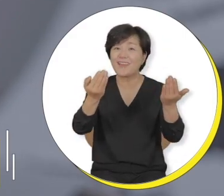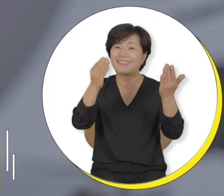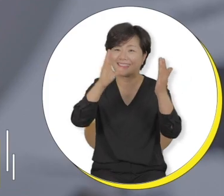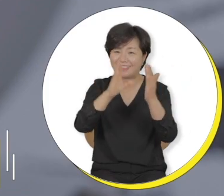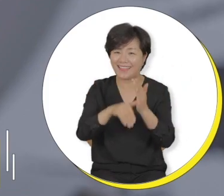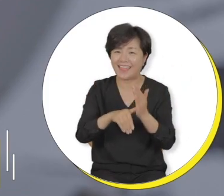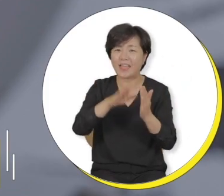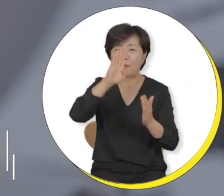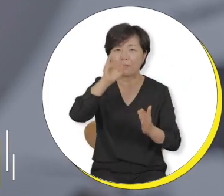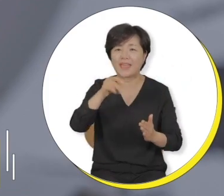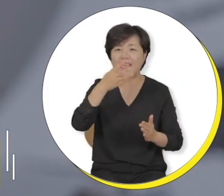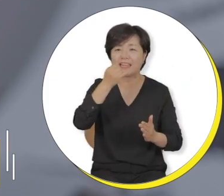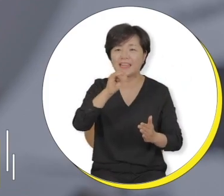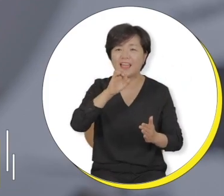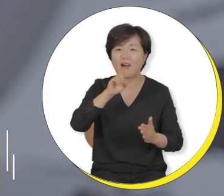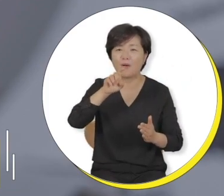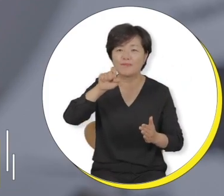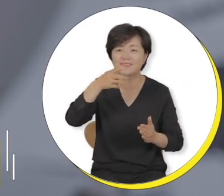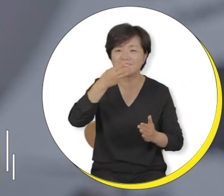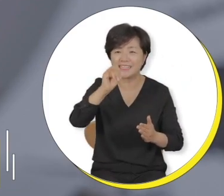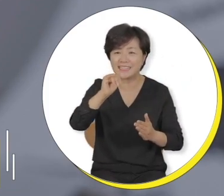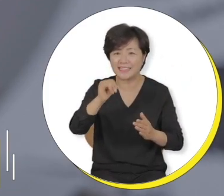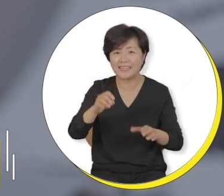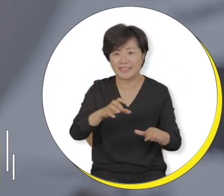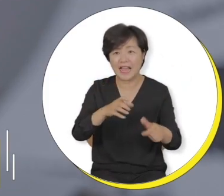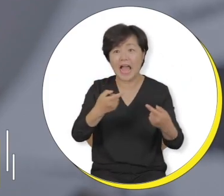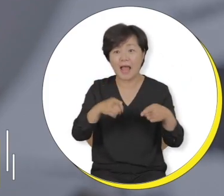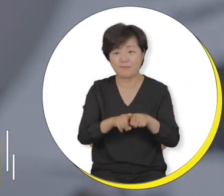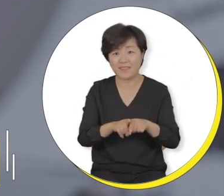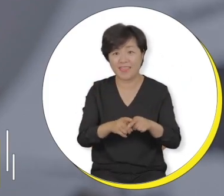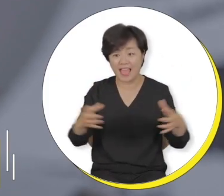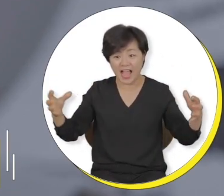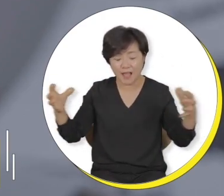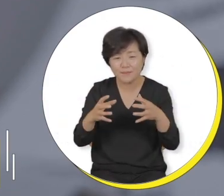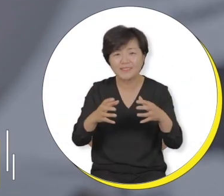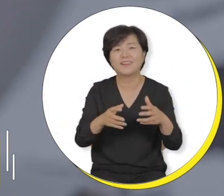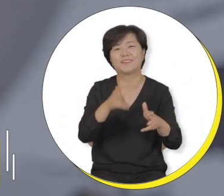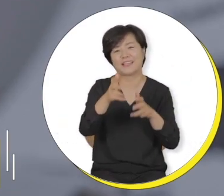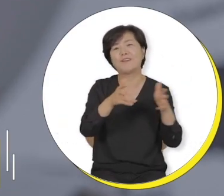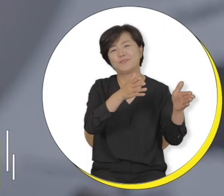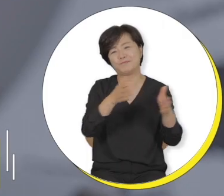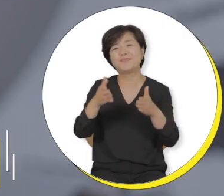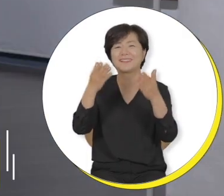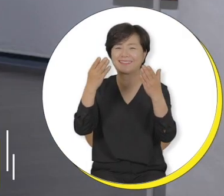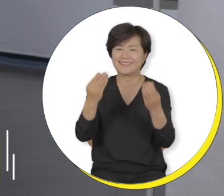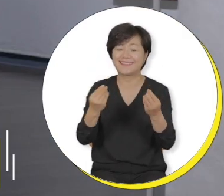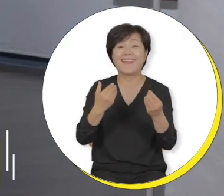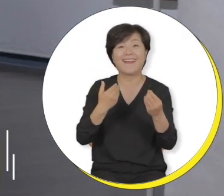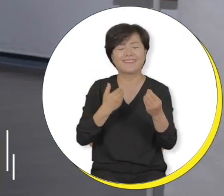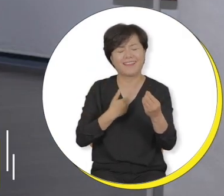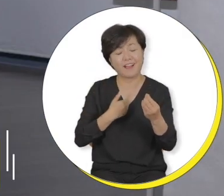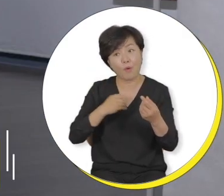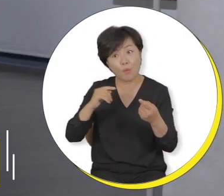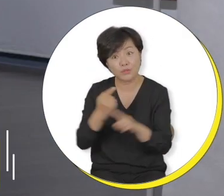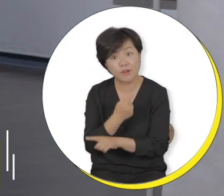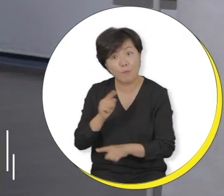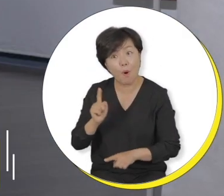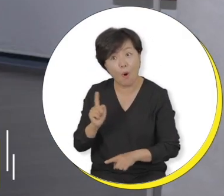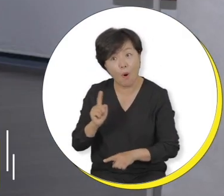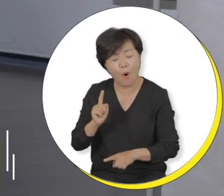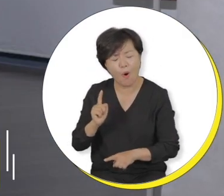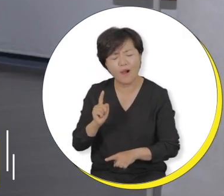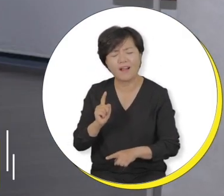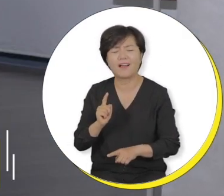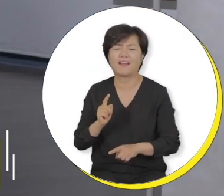전시에 또 베리어 프리적인 요소를 접목해서 이런 사업을 준비해 봤습니다. 저희의 좀 고쳐나가야